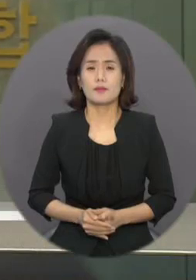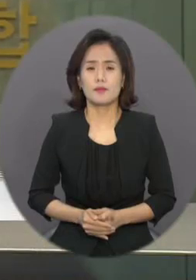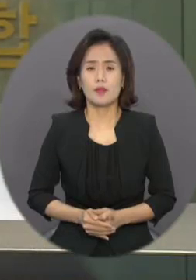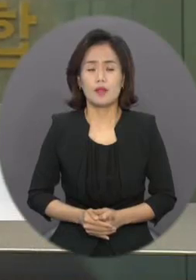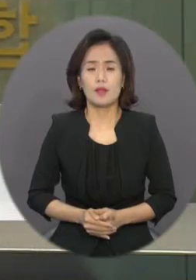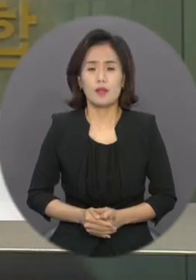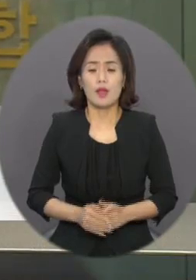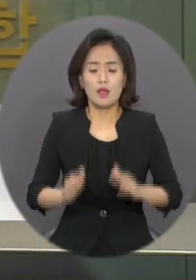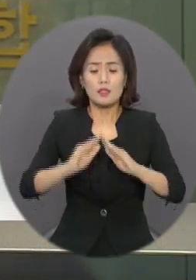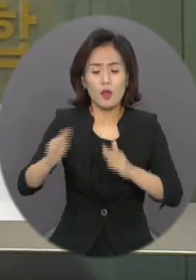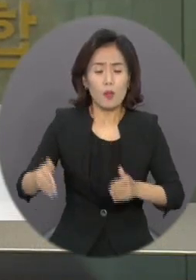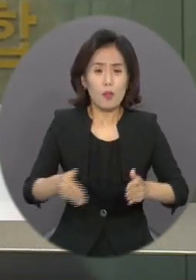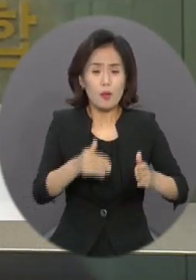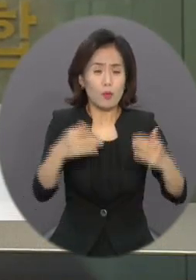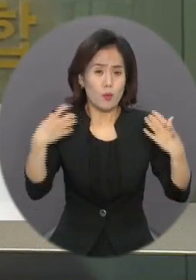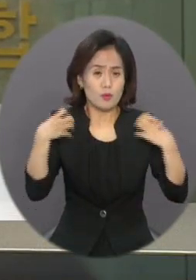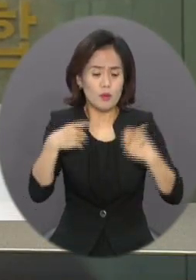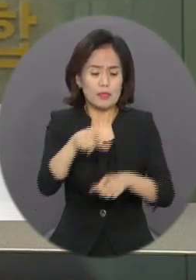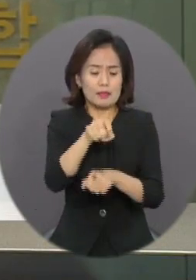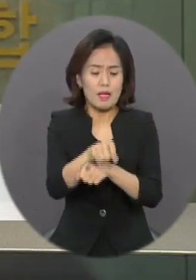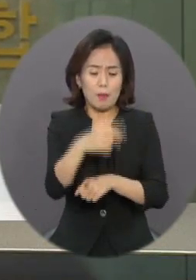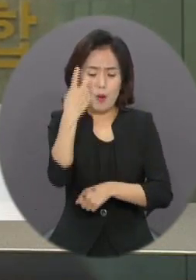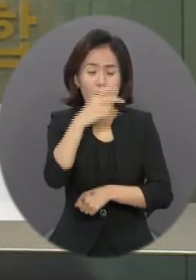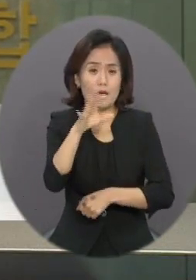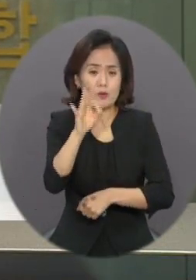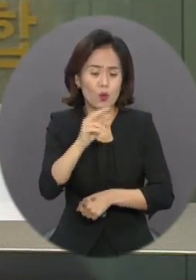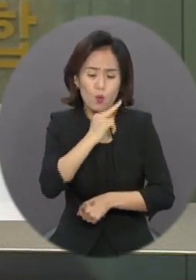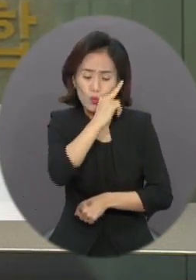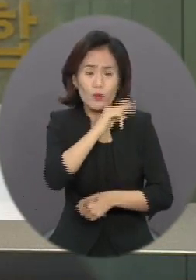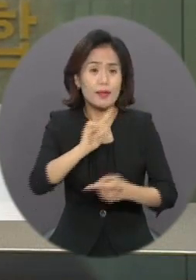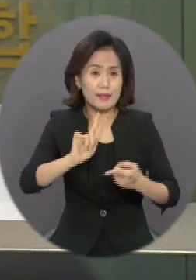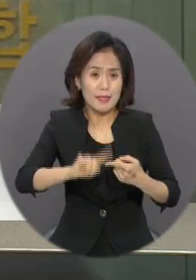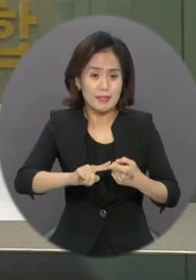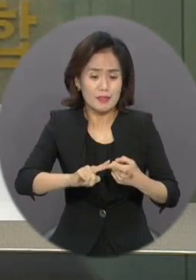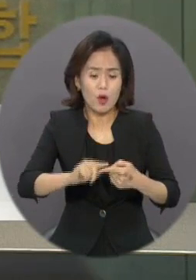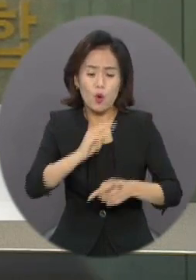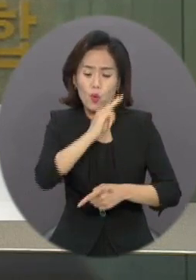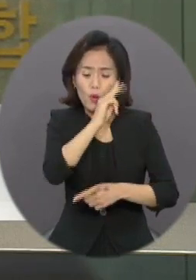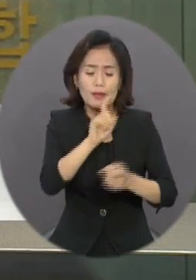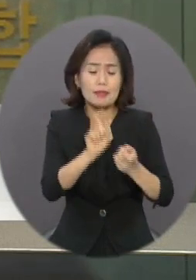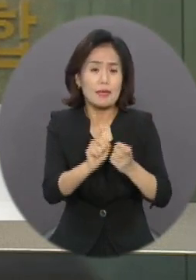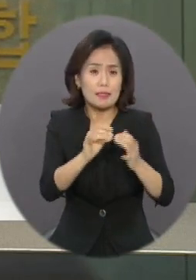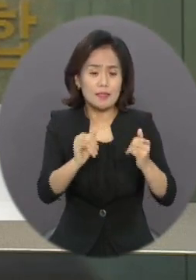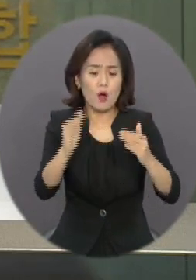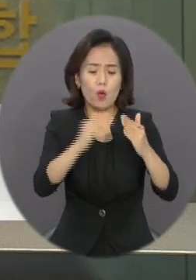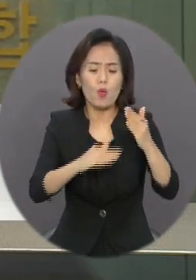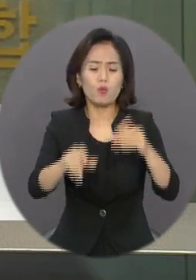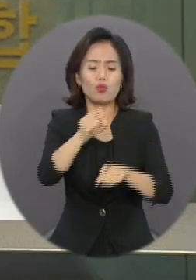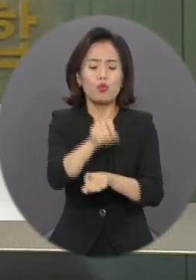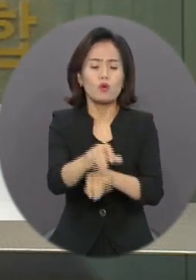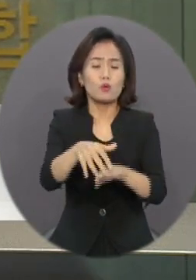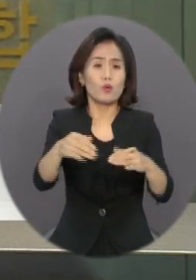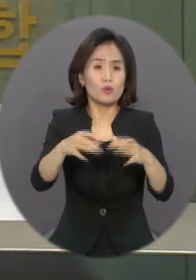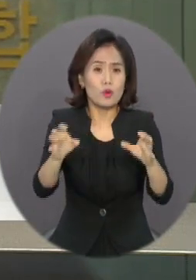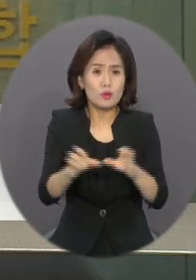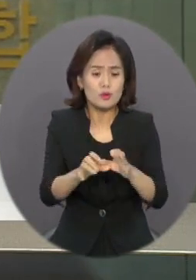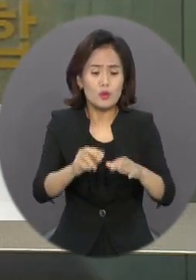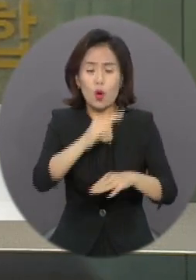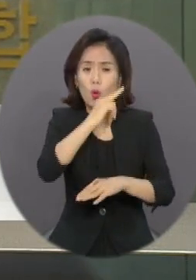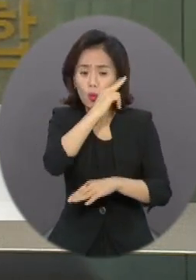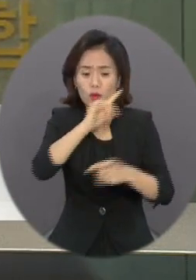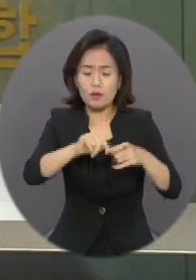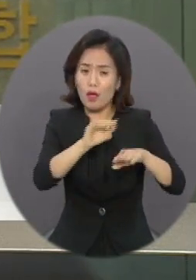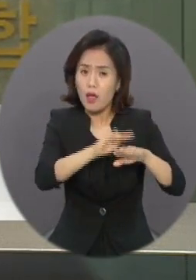이번에 불거진 전남도청의 사무관리비 의혹과 관련해 의혹의 당사자인 공무원 노동조합은 의혹 해소보다